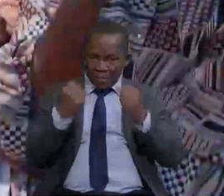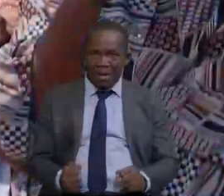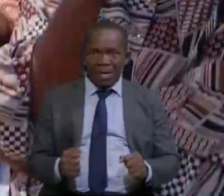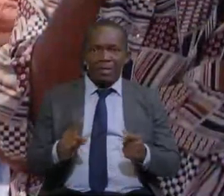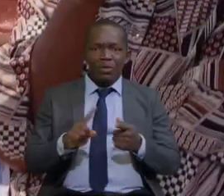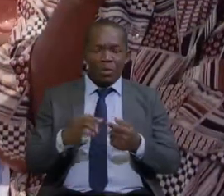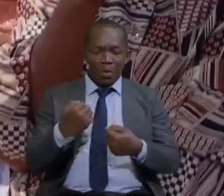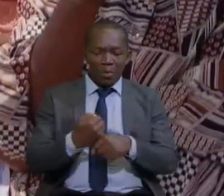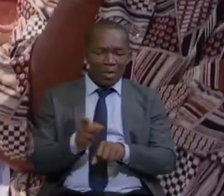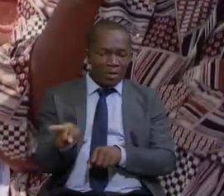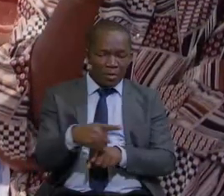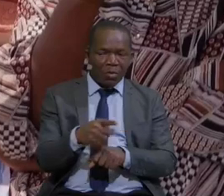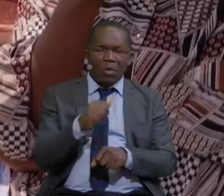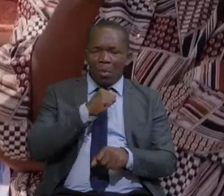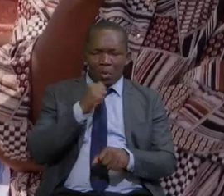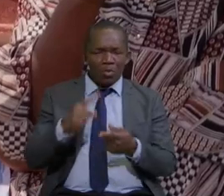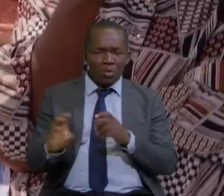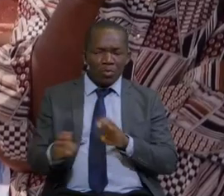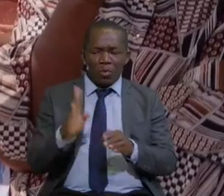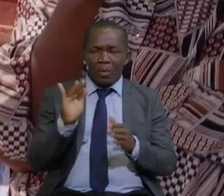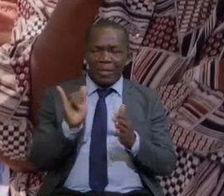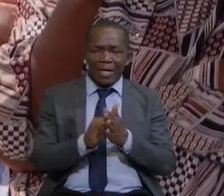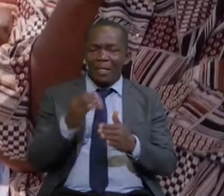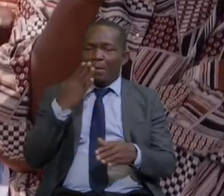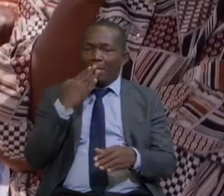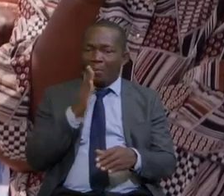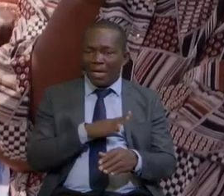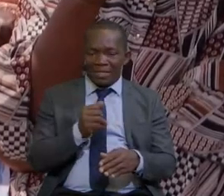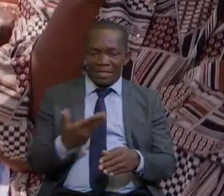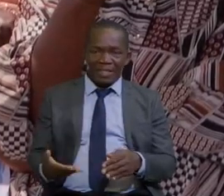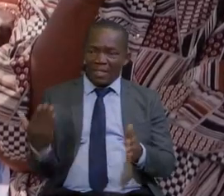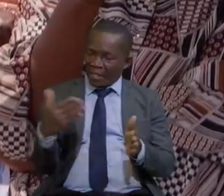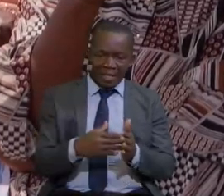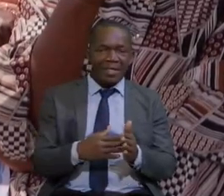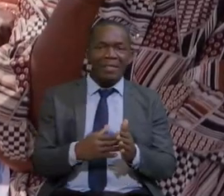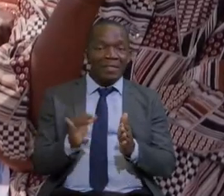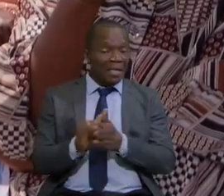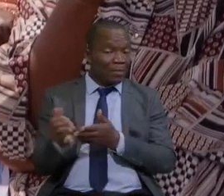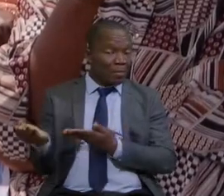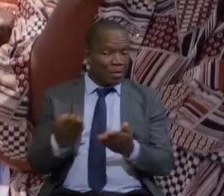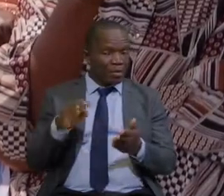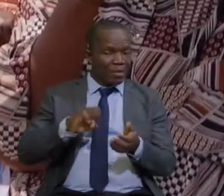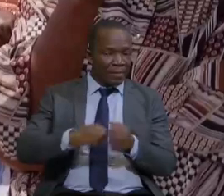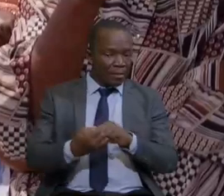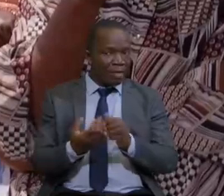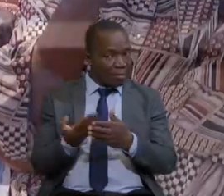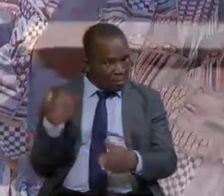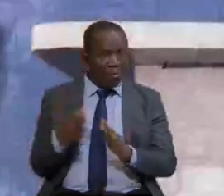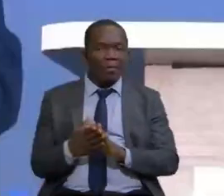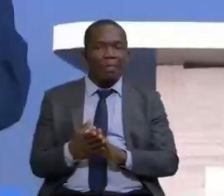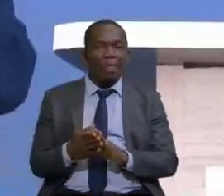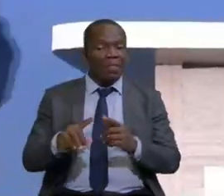plus reprendre ces choses qui ont causé les problèmes au départ. Mais la différence avec Christ